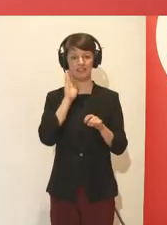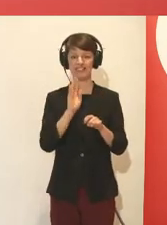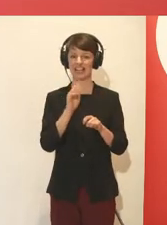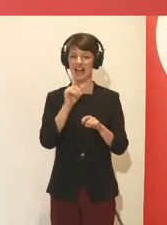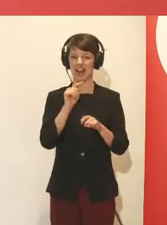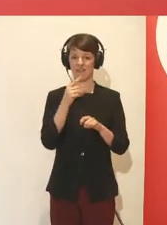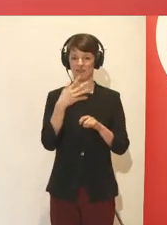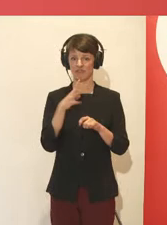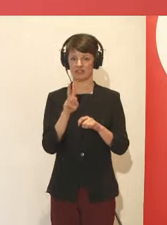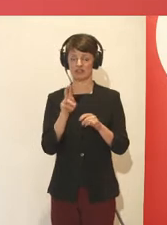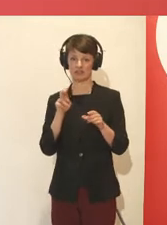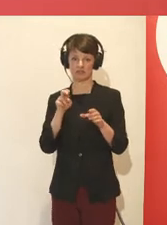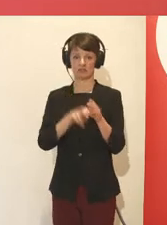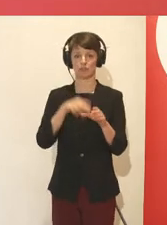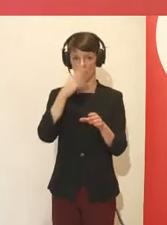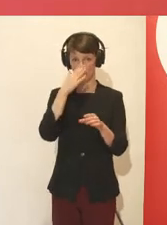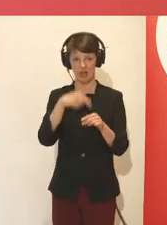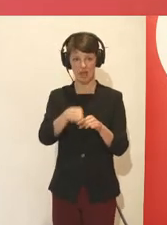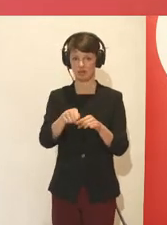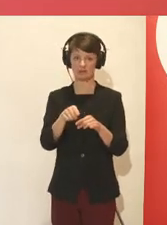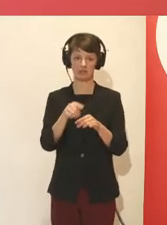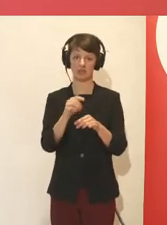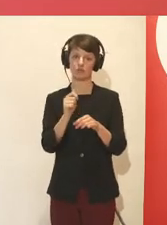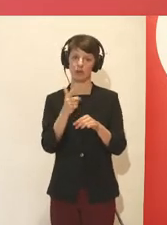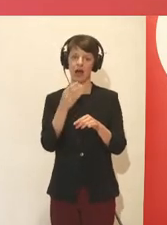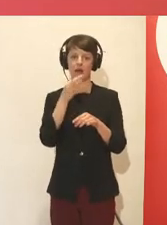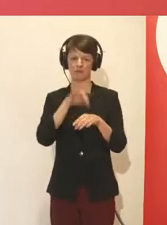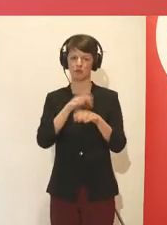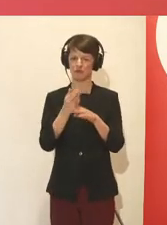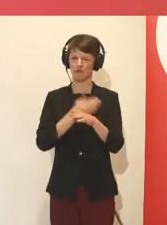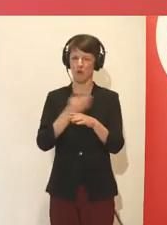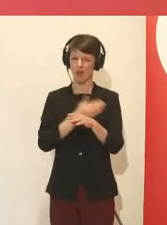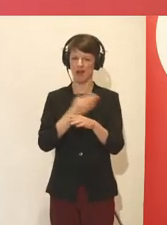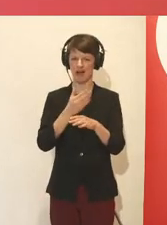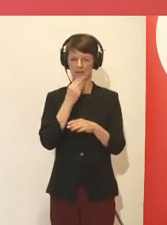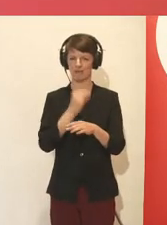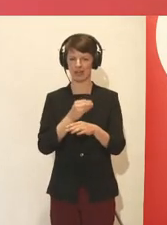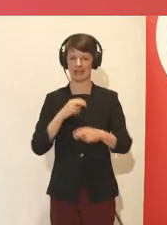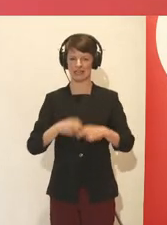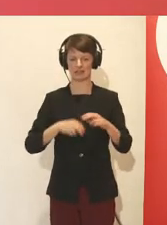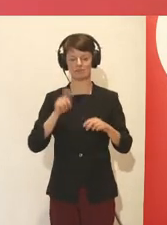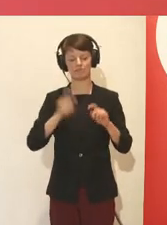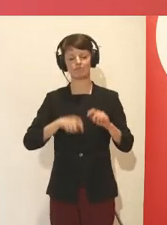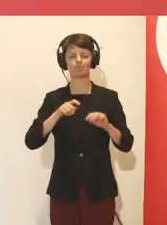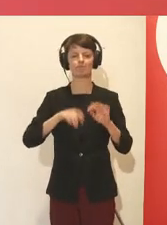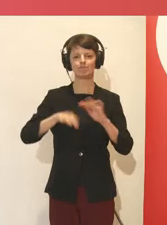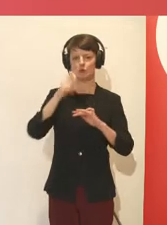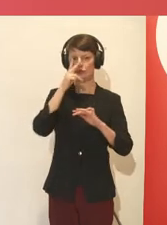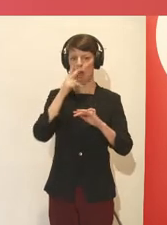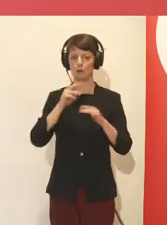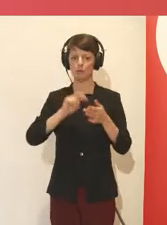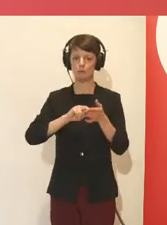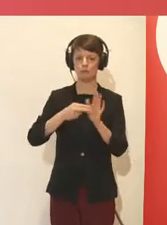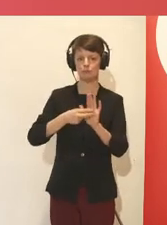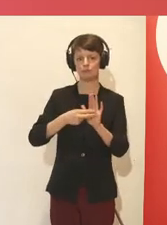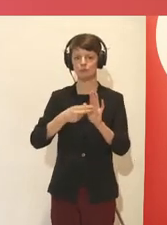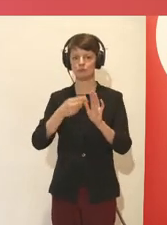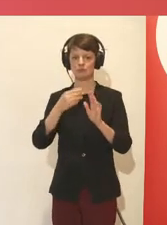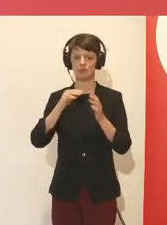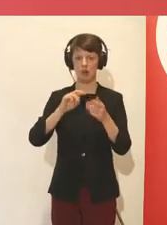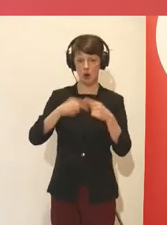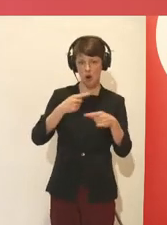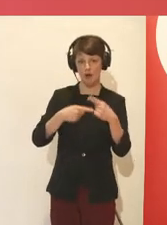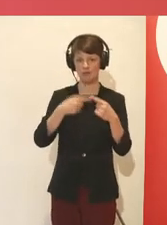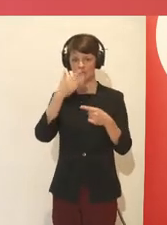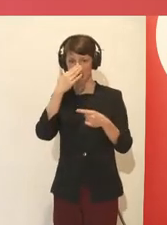11 45 das ganze ausprobieren sondern schon ein paar minuten früher weil draufklicken gucken ob es funktioniert und dann einfach abwarten bis es